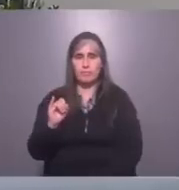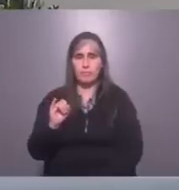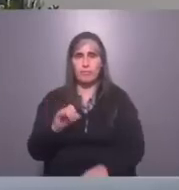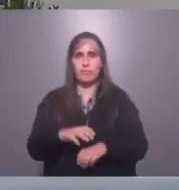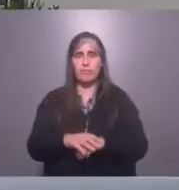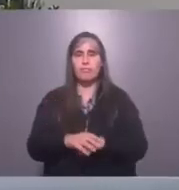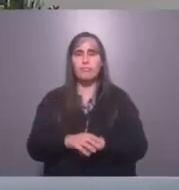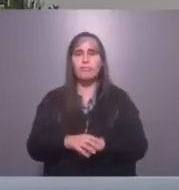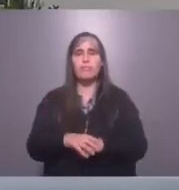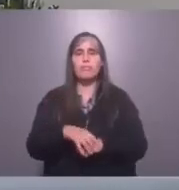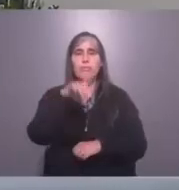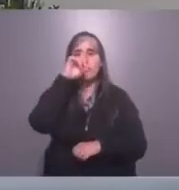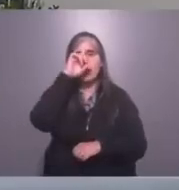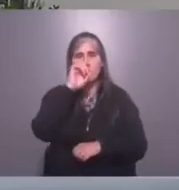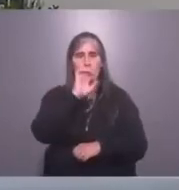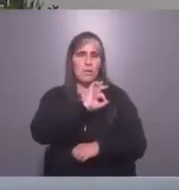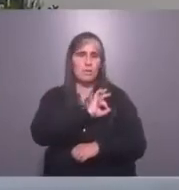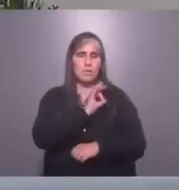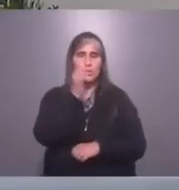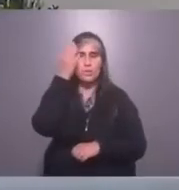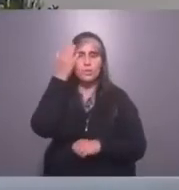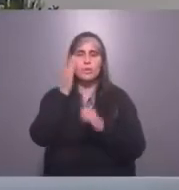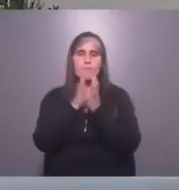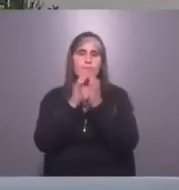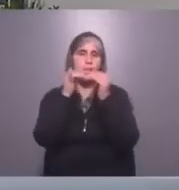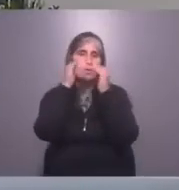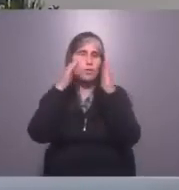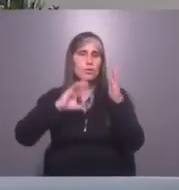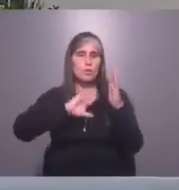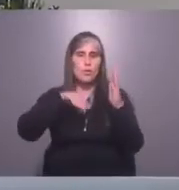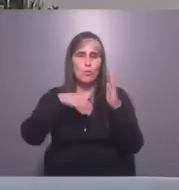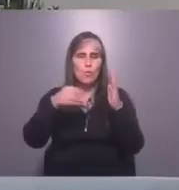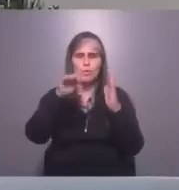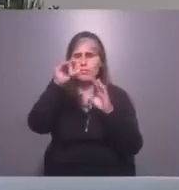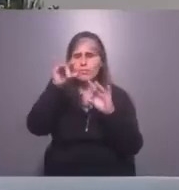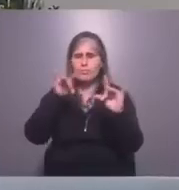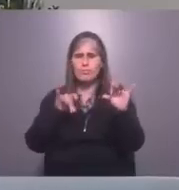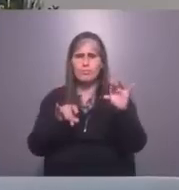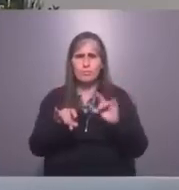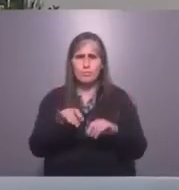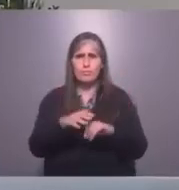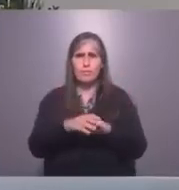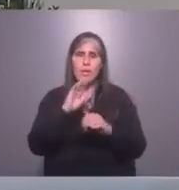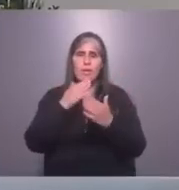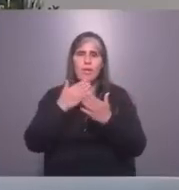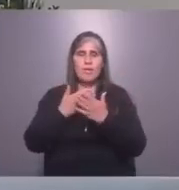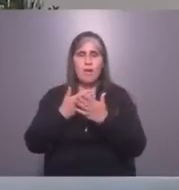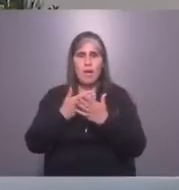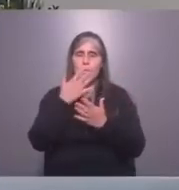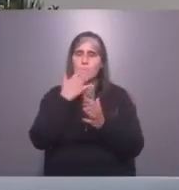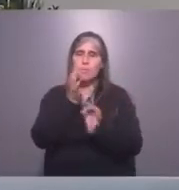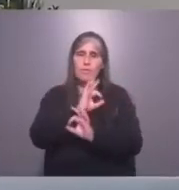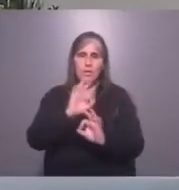Souviens-toi, Seigneur, de ton Église répandue à travers le monde. Fais-la grandir dans ta